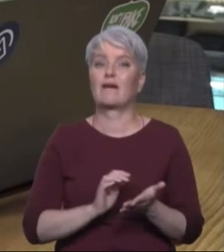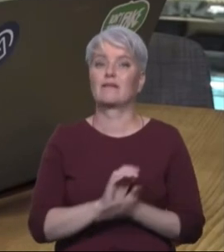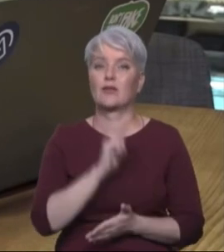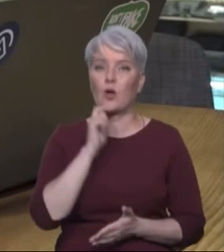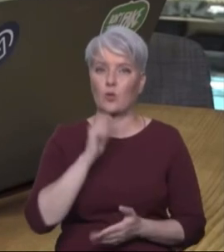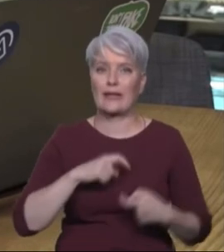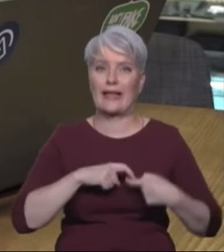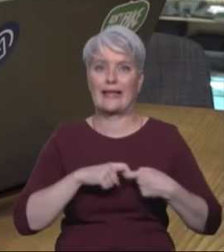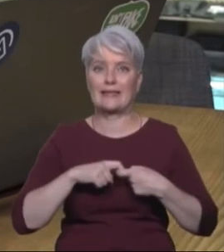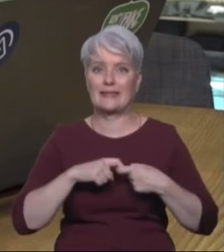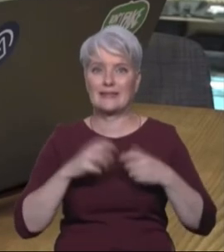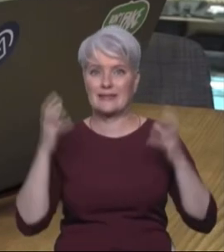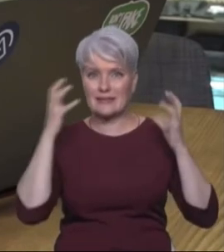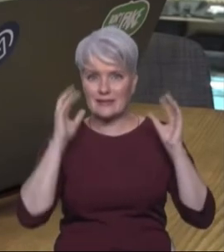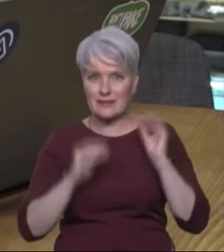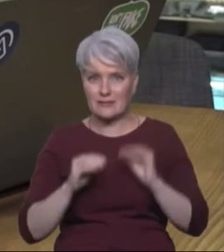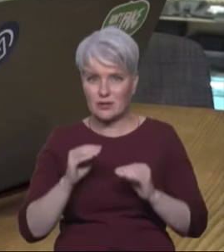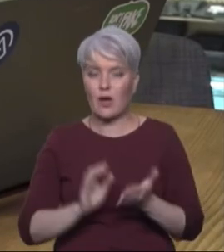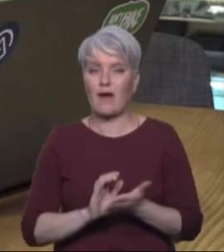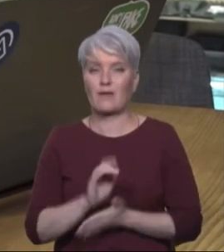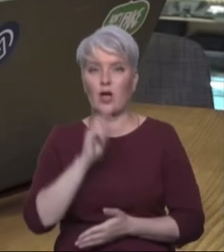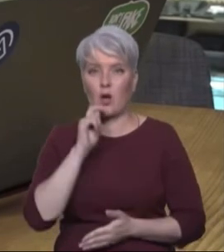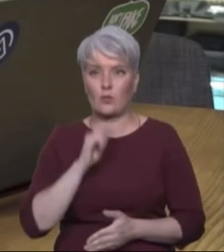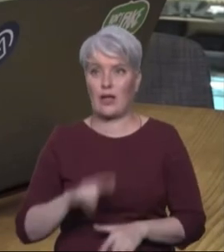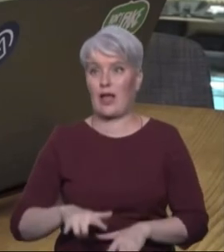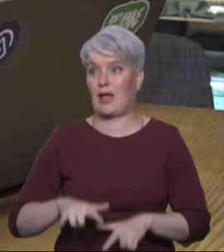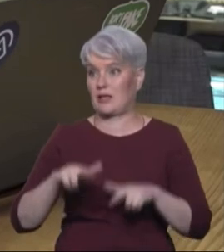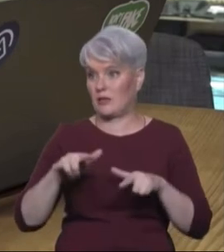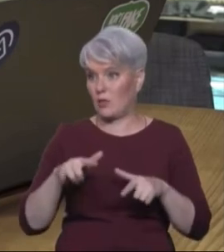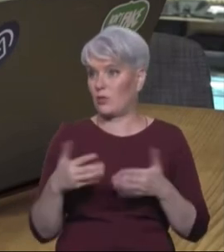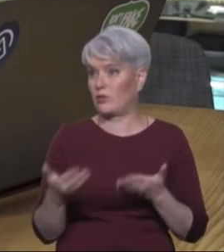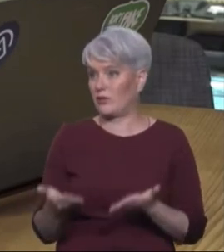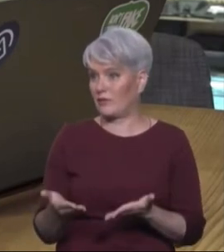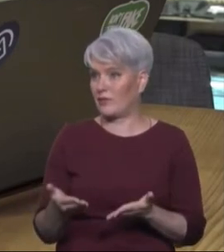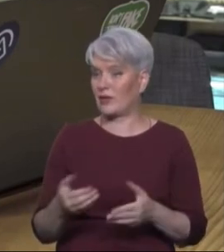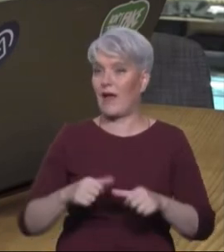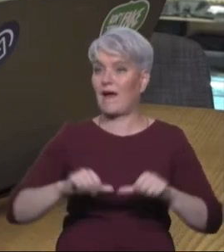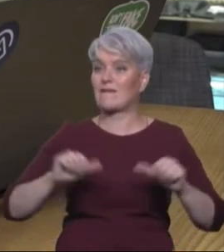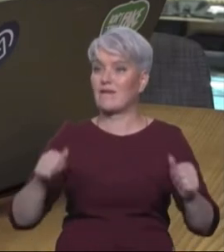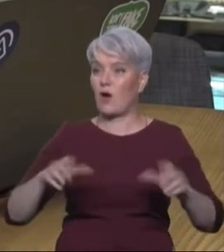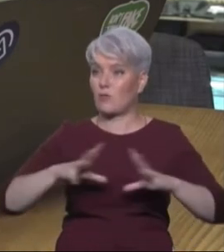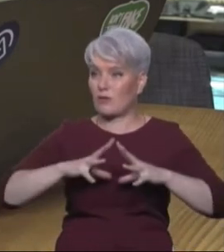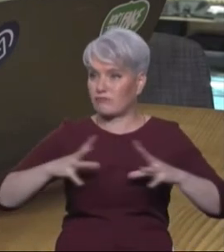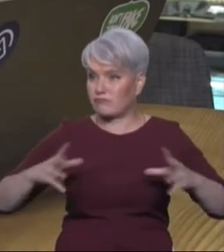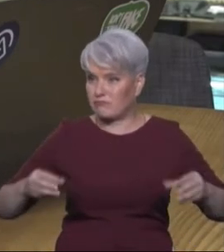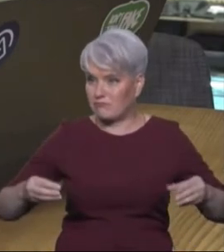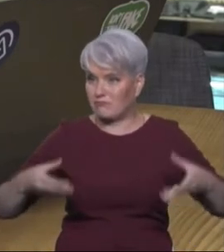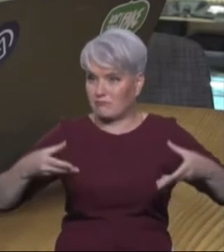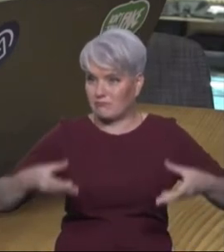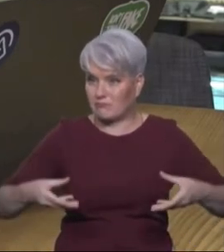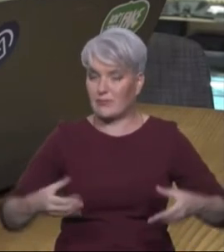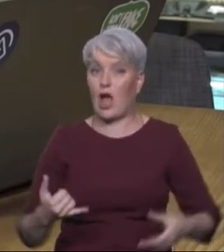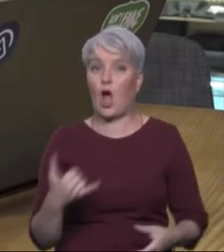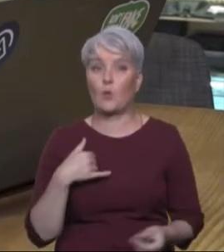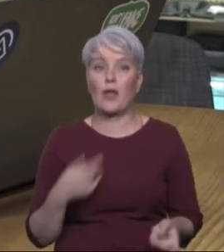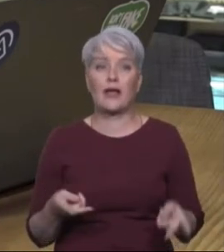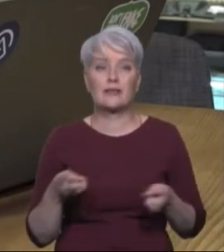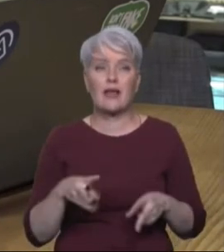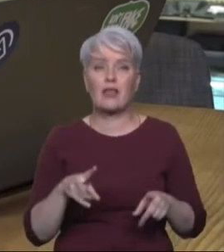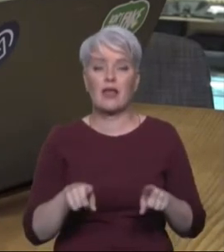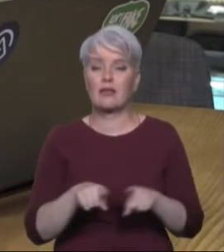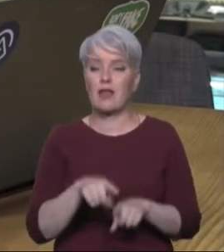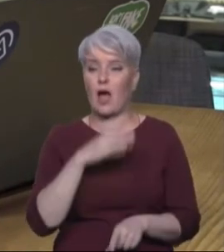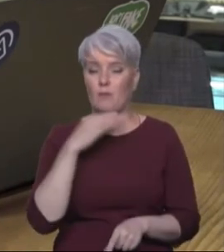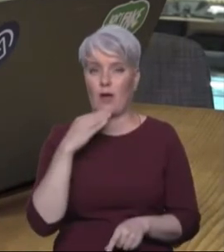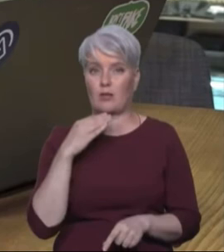в Україні Ну самі дрони виготовляються як форма тушка то есть у нас залишилось не так багато